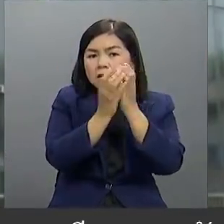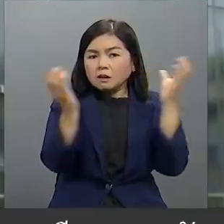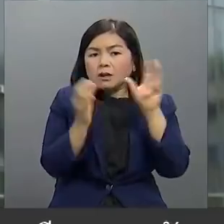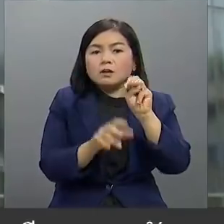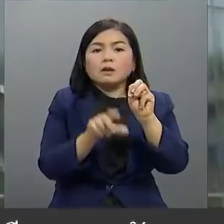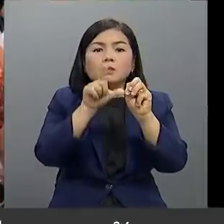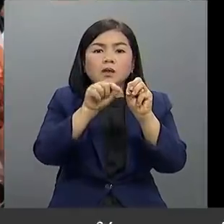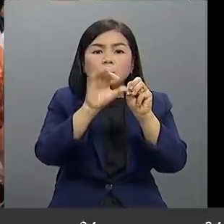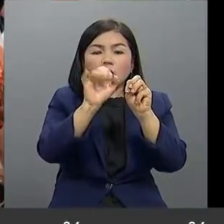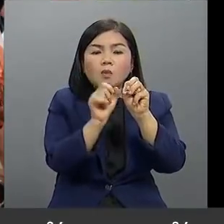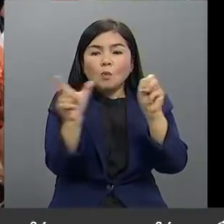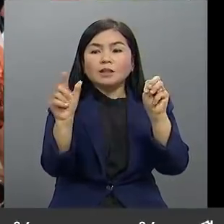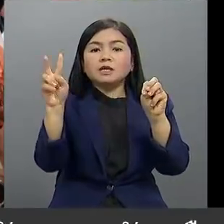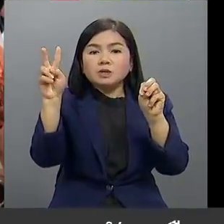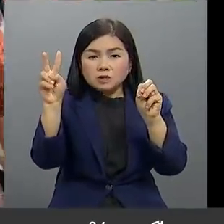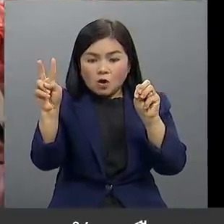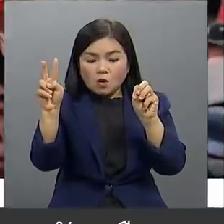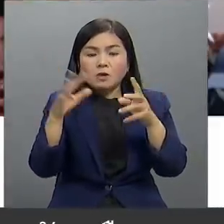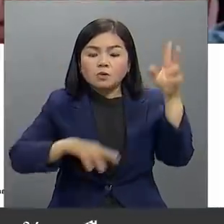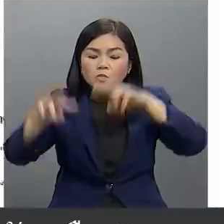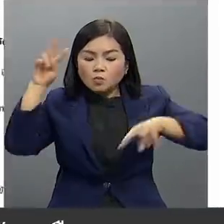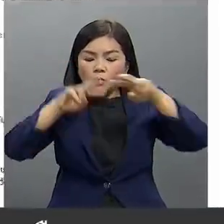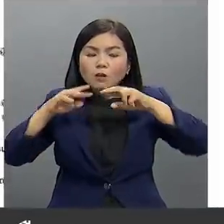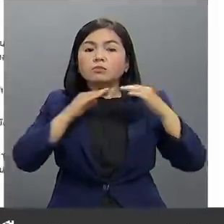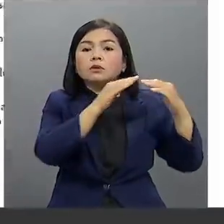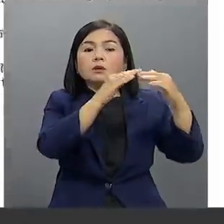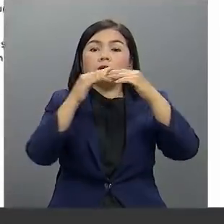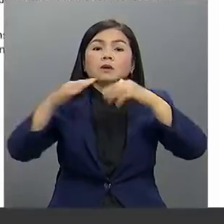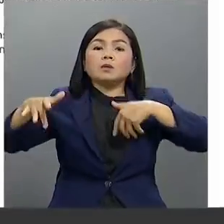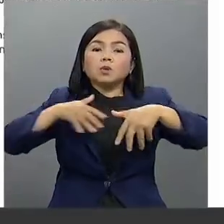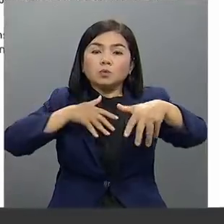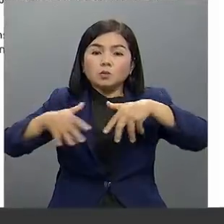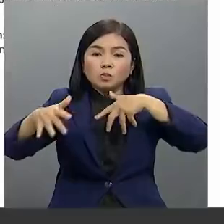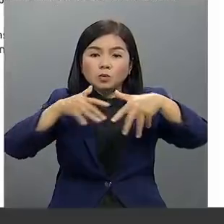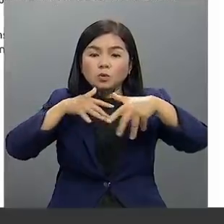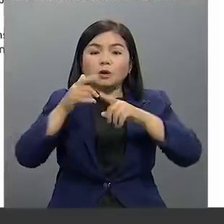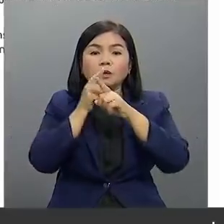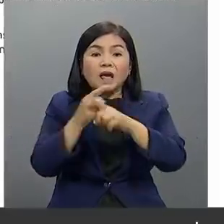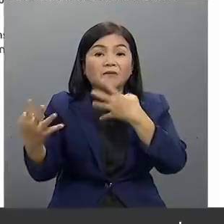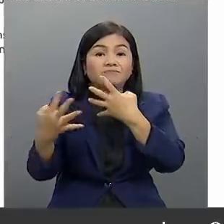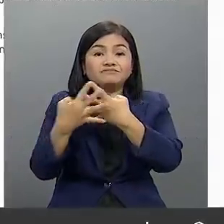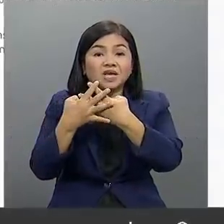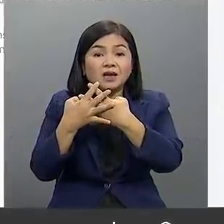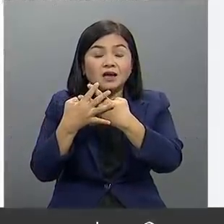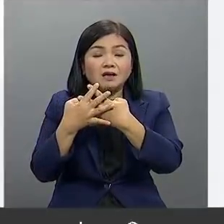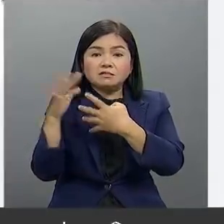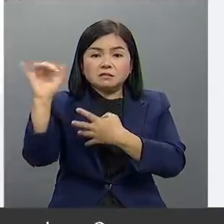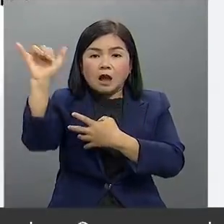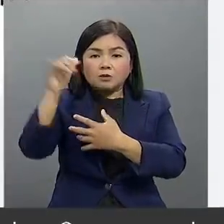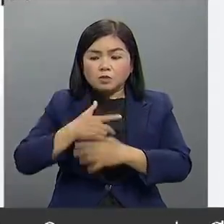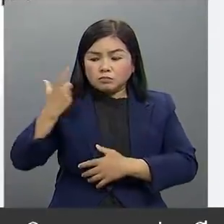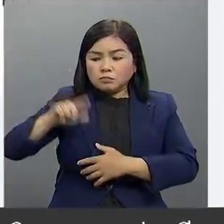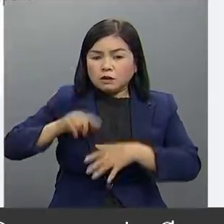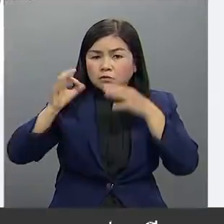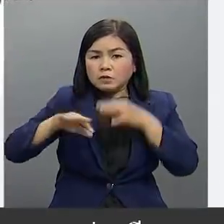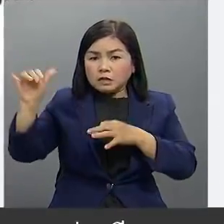สองที่คุ้มครองประชาชนทุกคนไม่ให้ถูกปฏิบัติเยี่ยงนักโทษก่อนศาลพิพากษานะครับทางด้าน